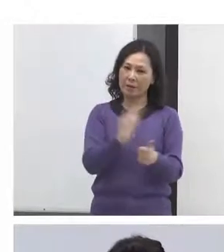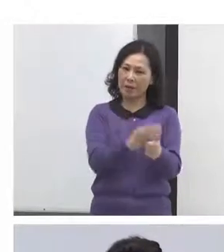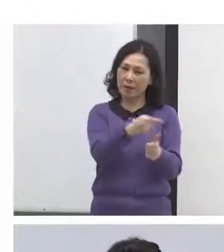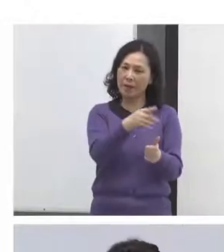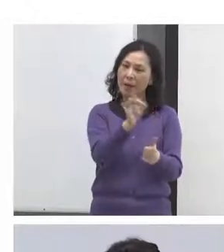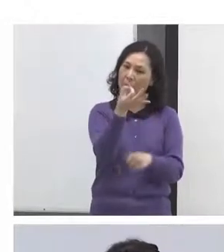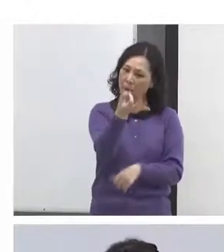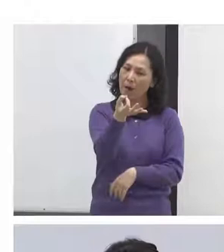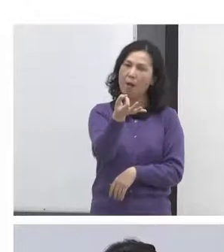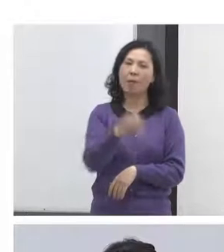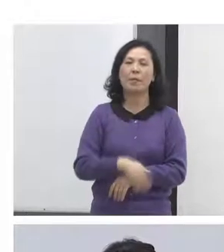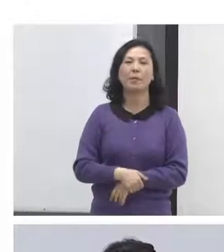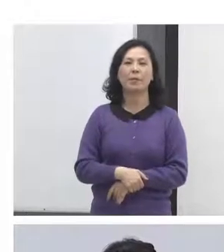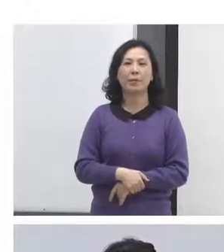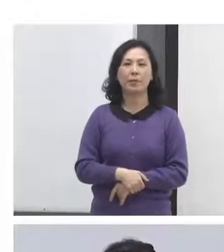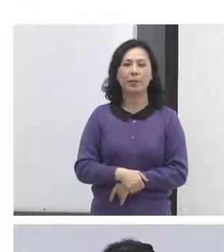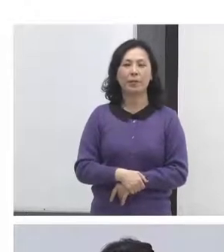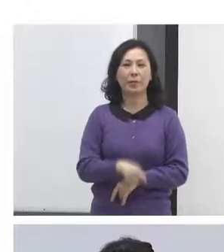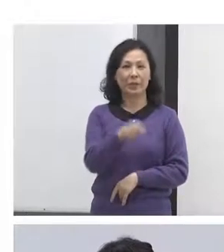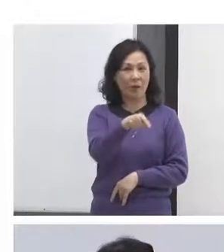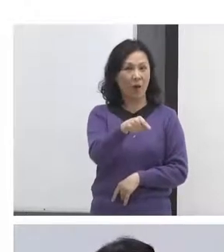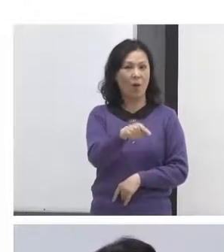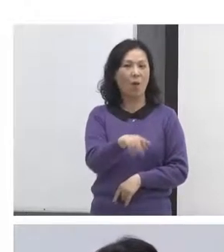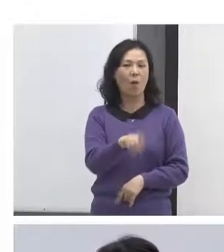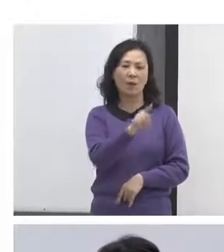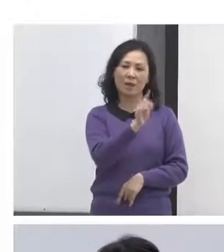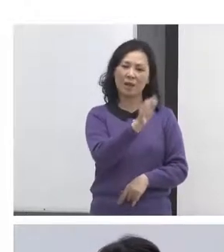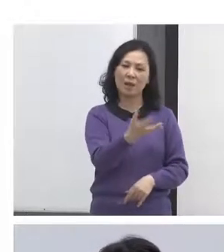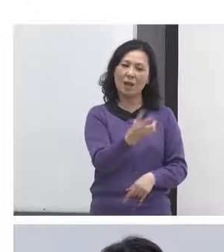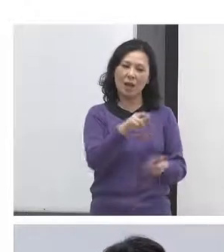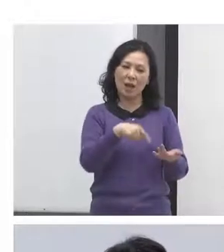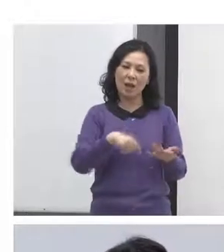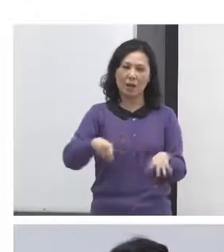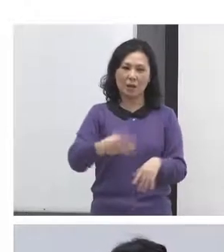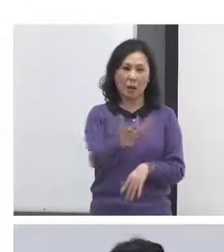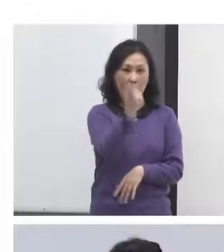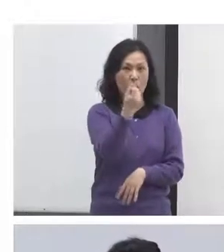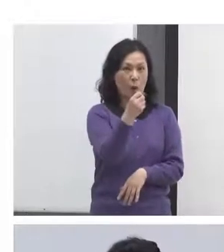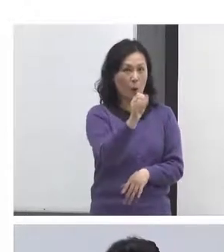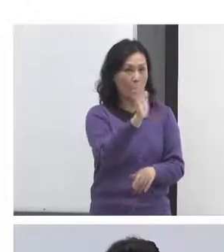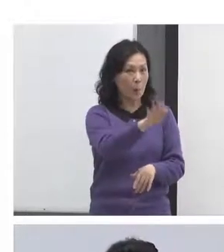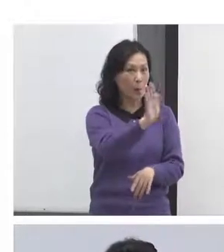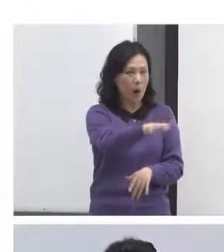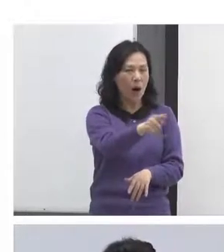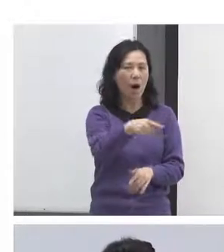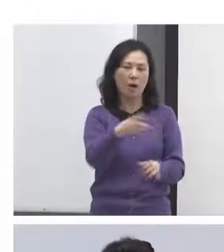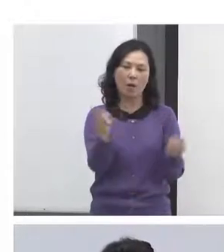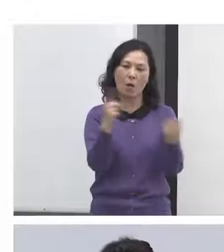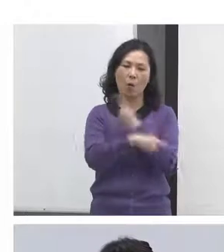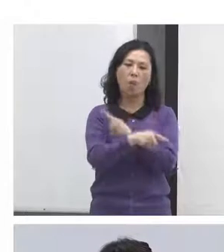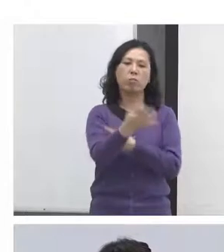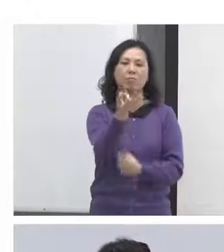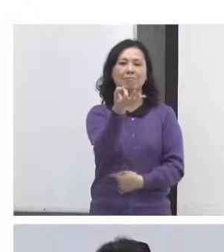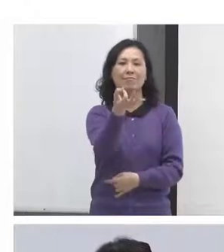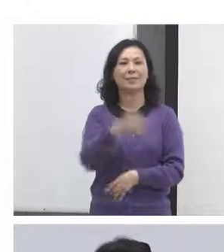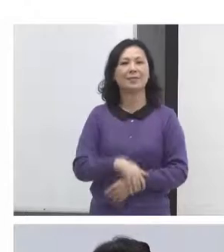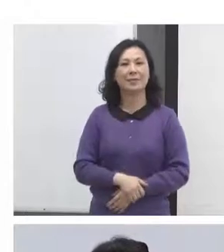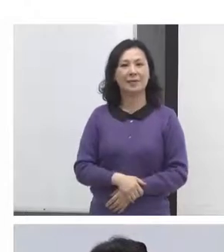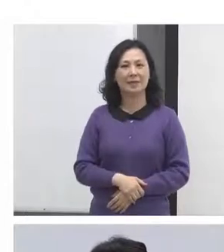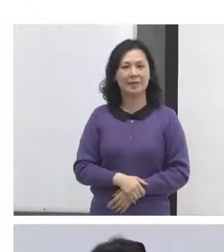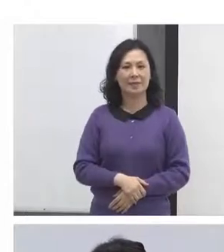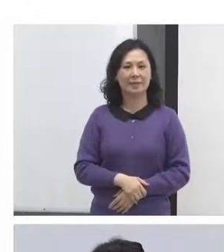钱，好，就是说这个是你的专属权，所以你可以换成钱。那这里面会有一些预设，就是说